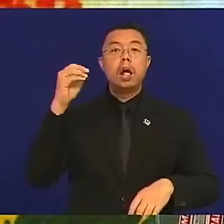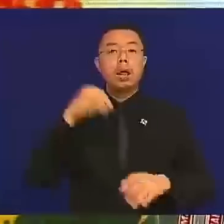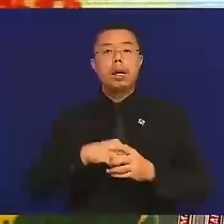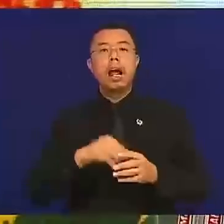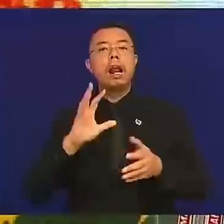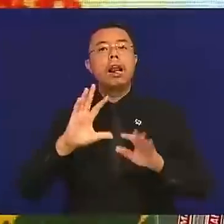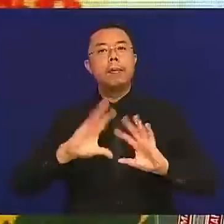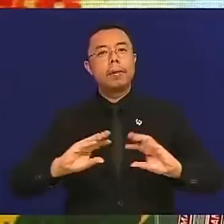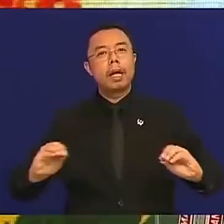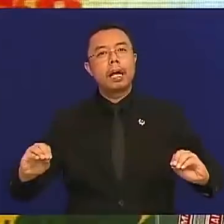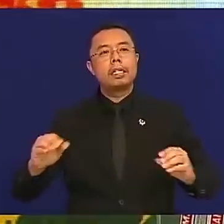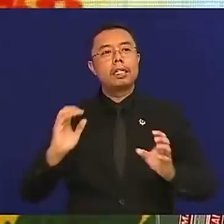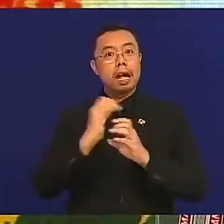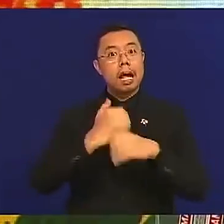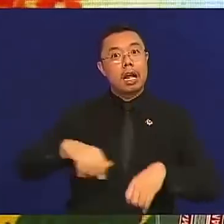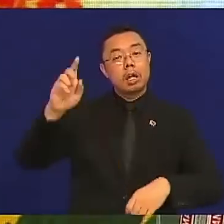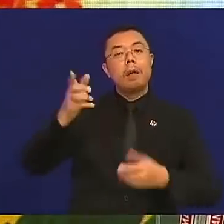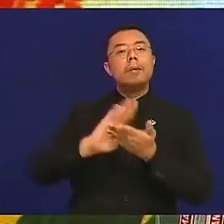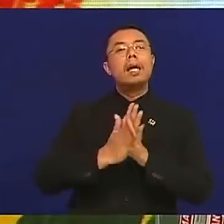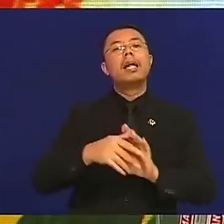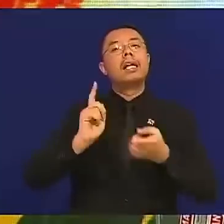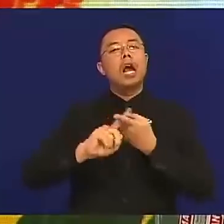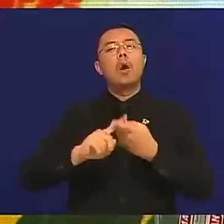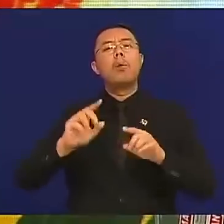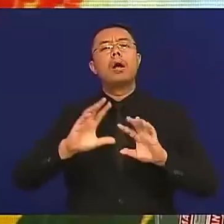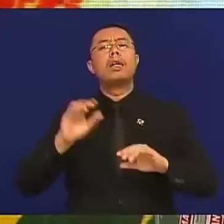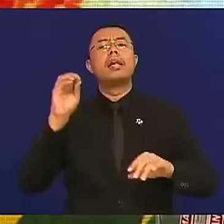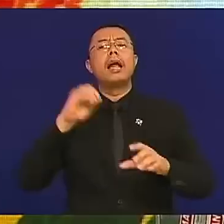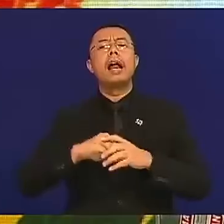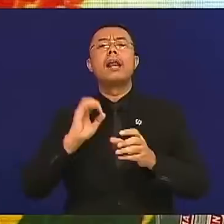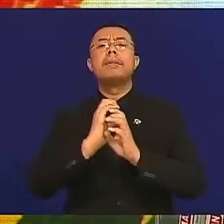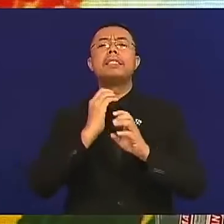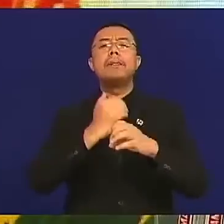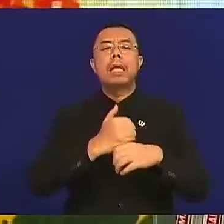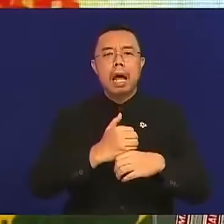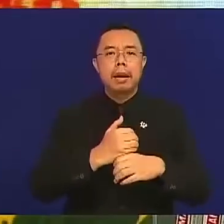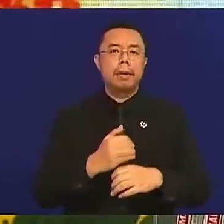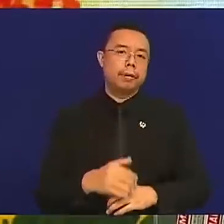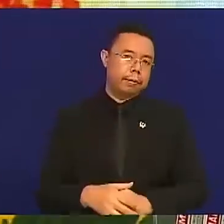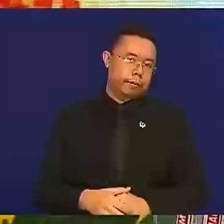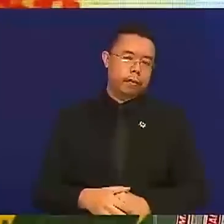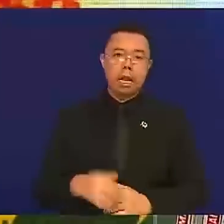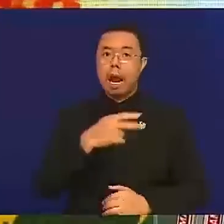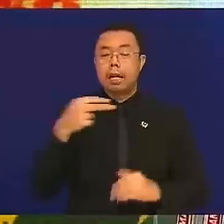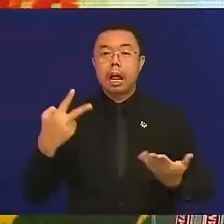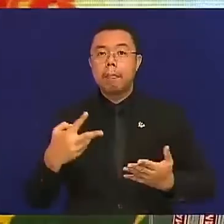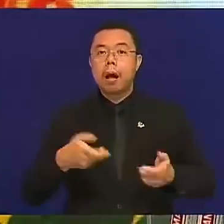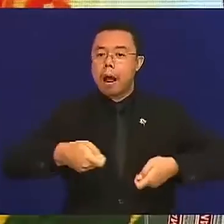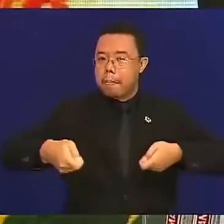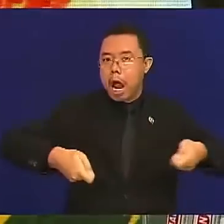dalam karya penciptaan, menjadi kawan sekerja dalam penciptaan. Artinya